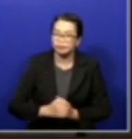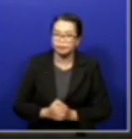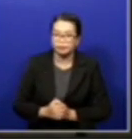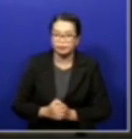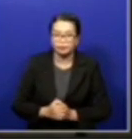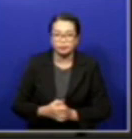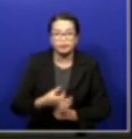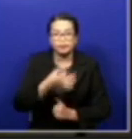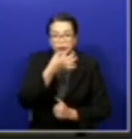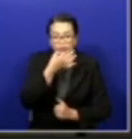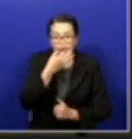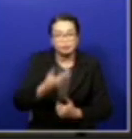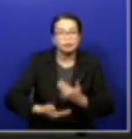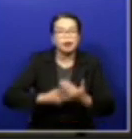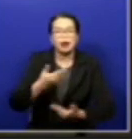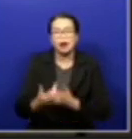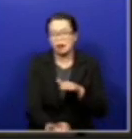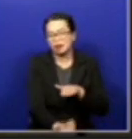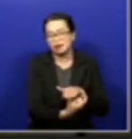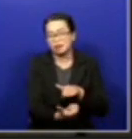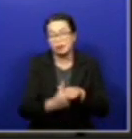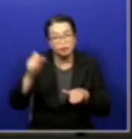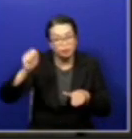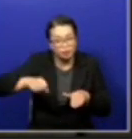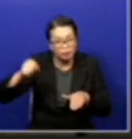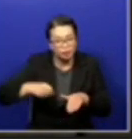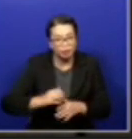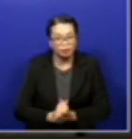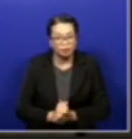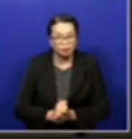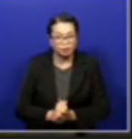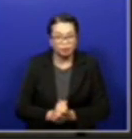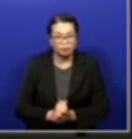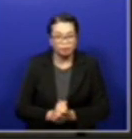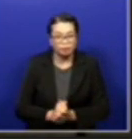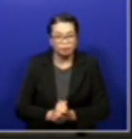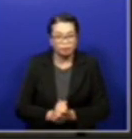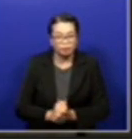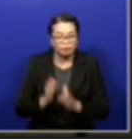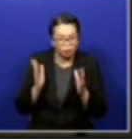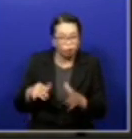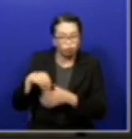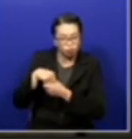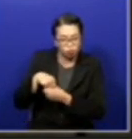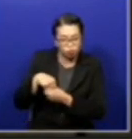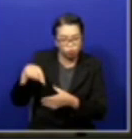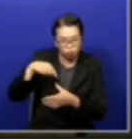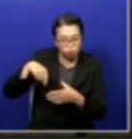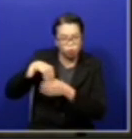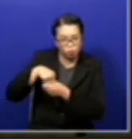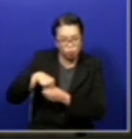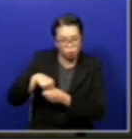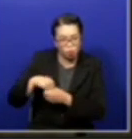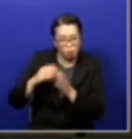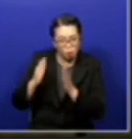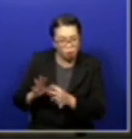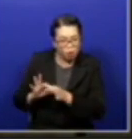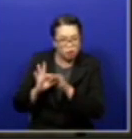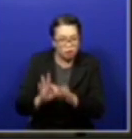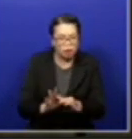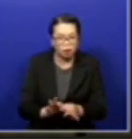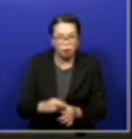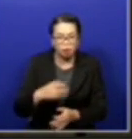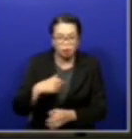อาชีพขายป้ายทะเบียนไงครับมีคนในส่วนที่เกี่ยวข้องของท่านเนี่ยไปทำอาชี